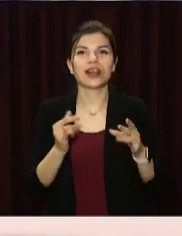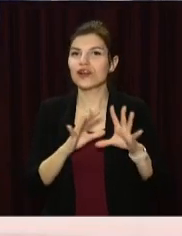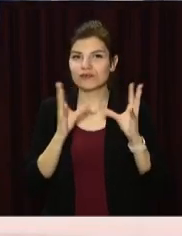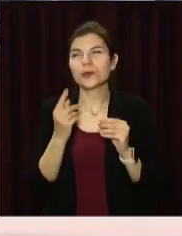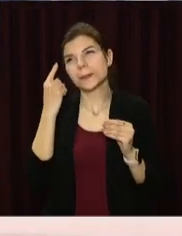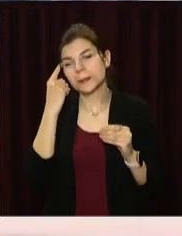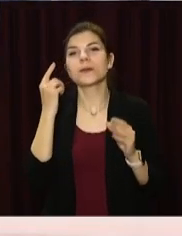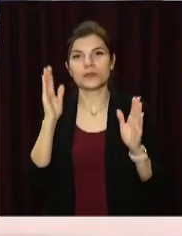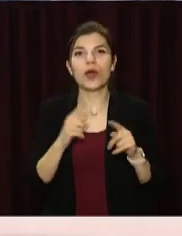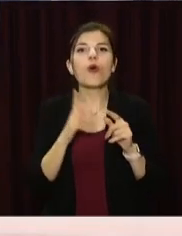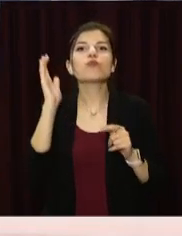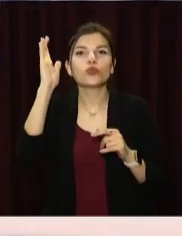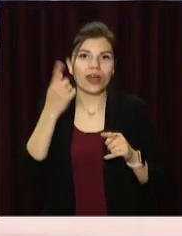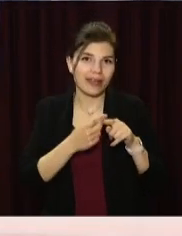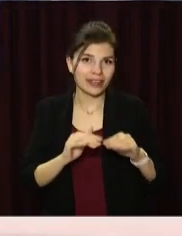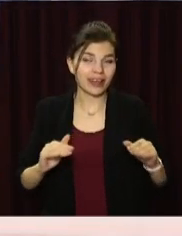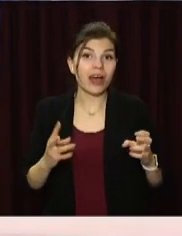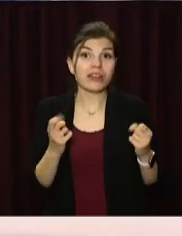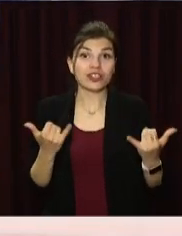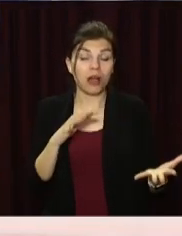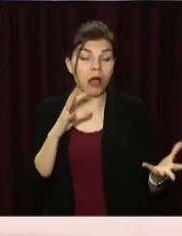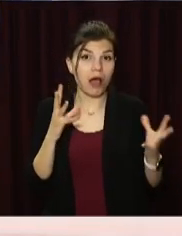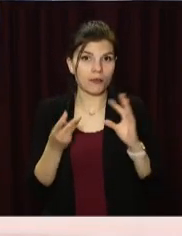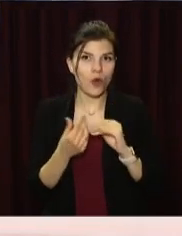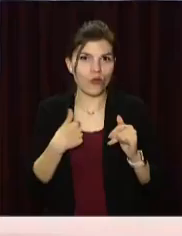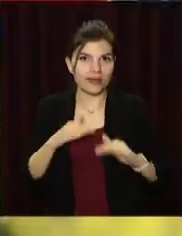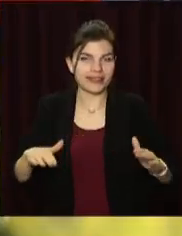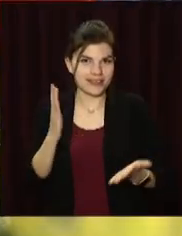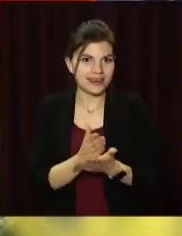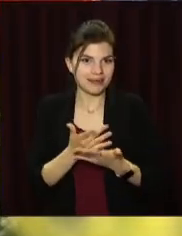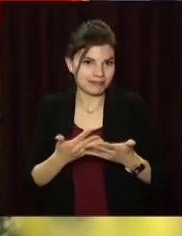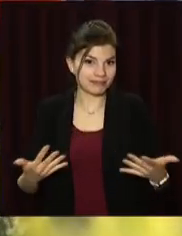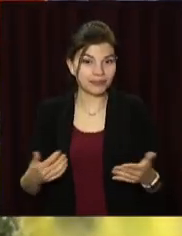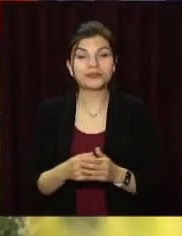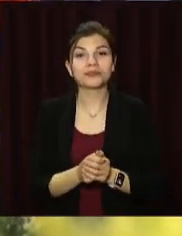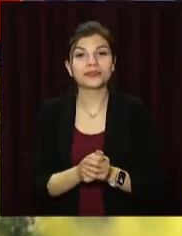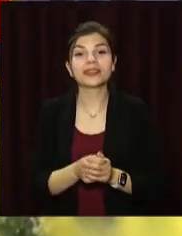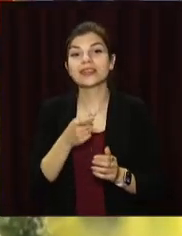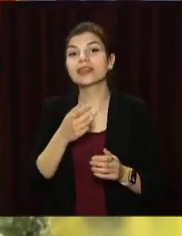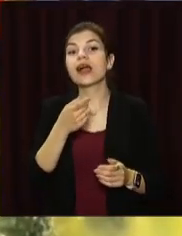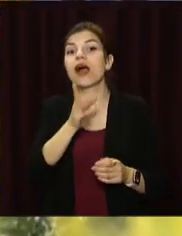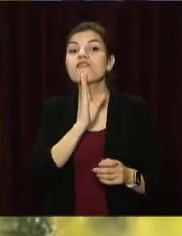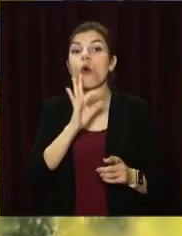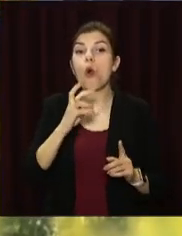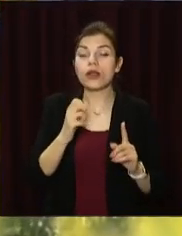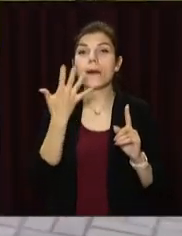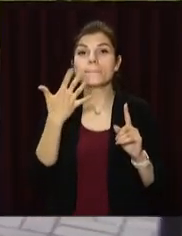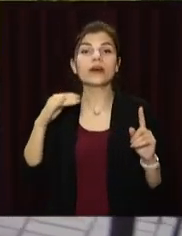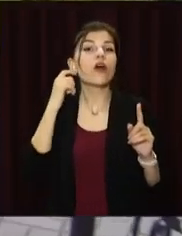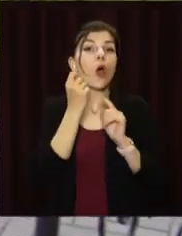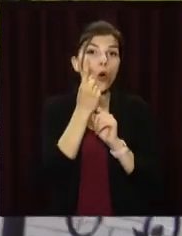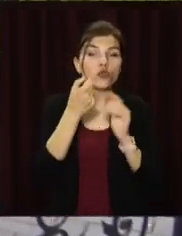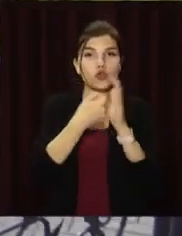все-таки будущее этим детям. И вот на сегодняшний день у нас малышня. А під опікою пані Ольги п'ятеро дівчаток від 11